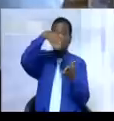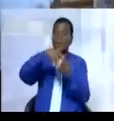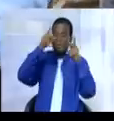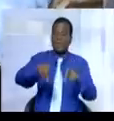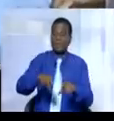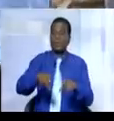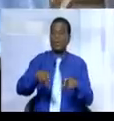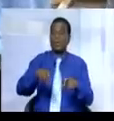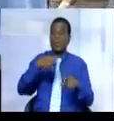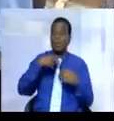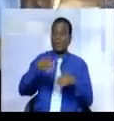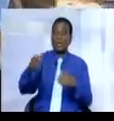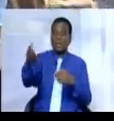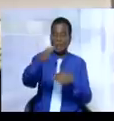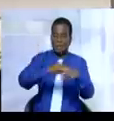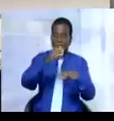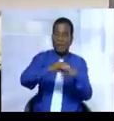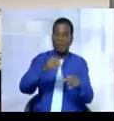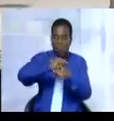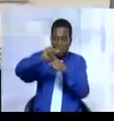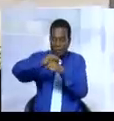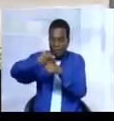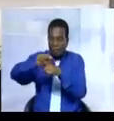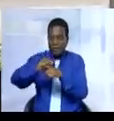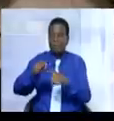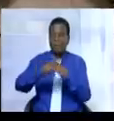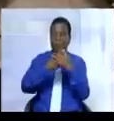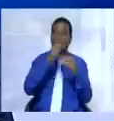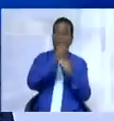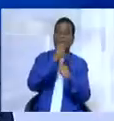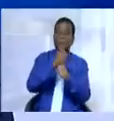été recrutés. Ils commencent leur formation à partir d'aujourd'hui.